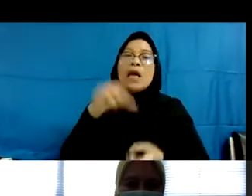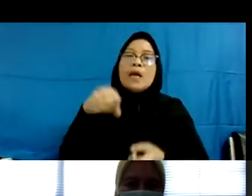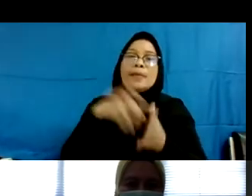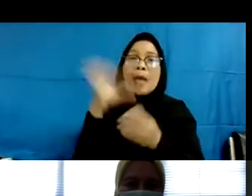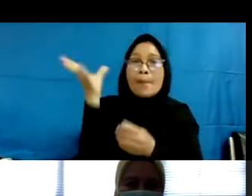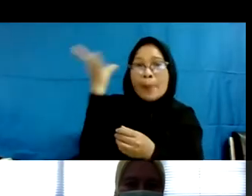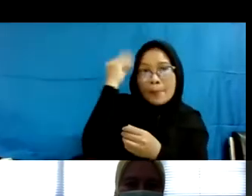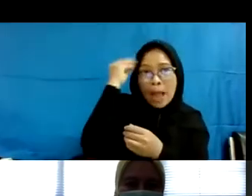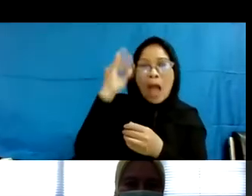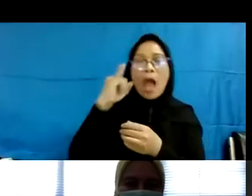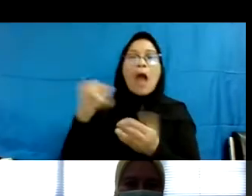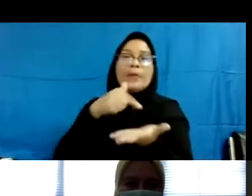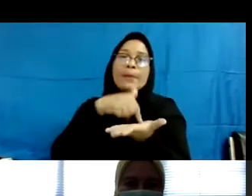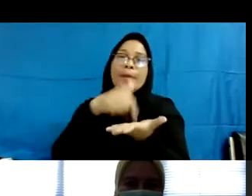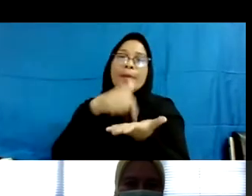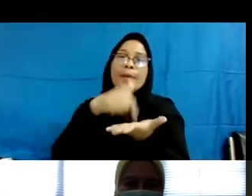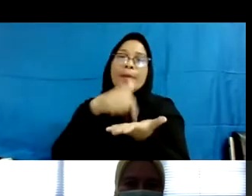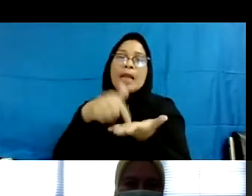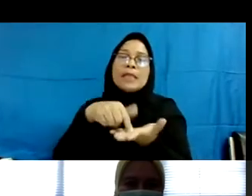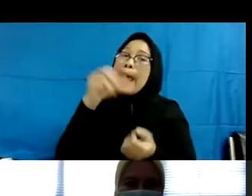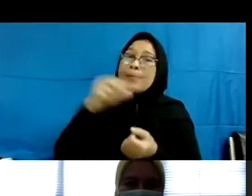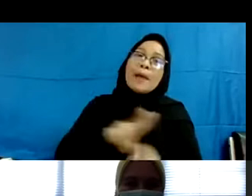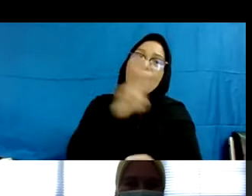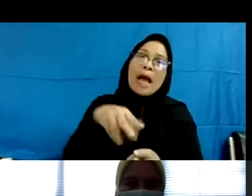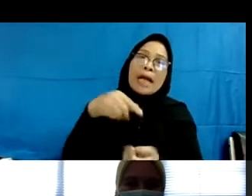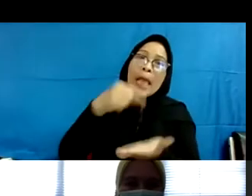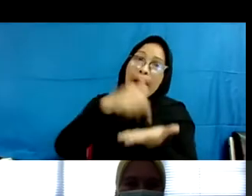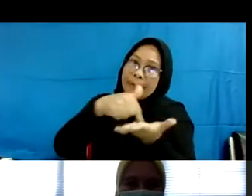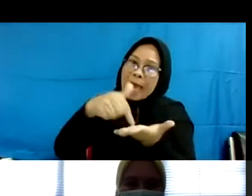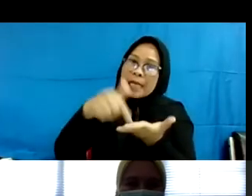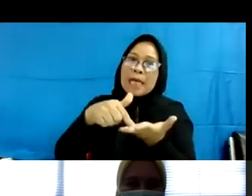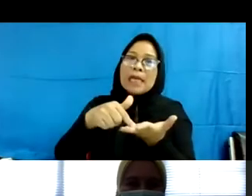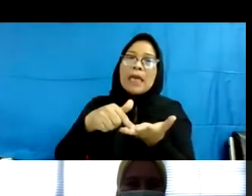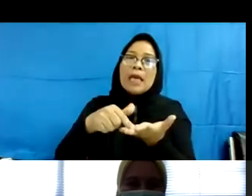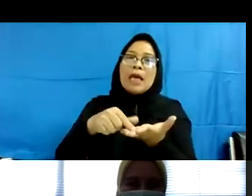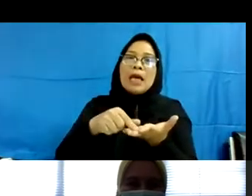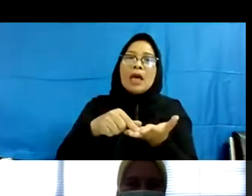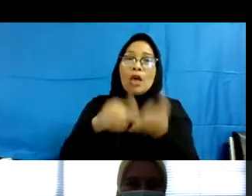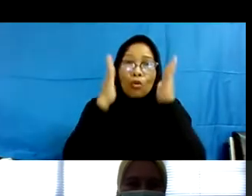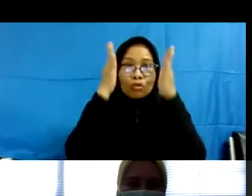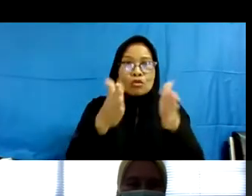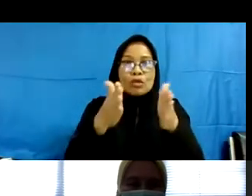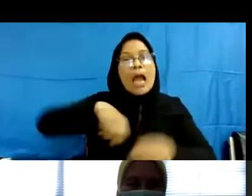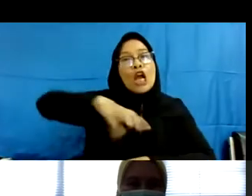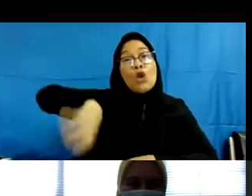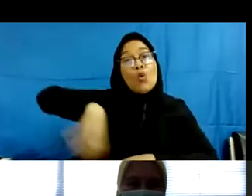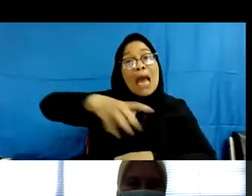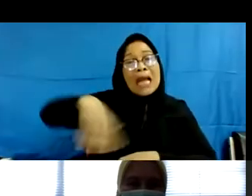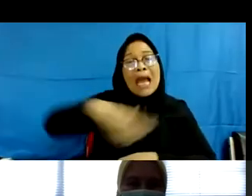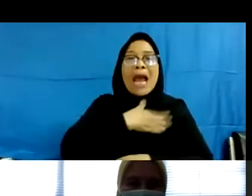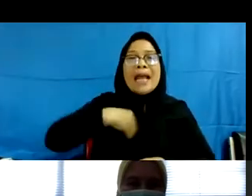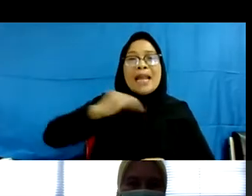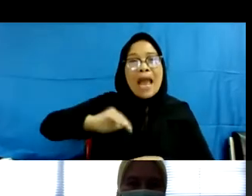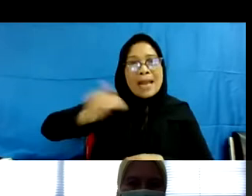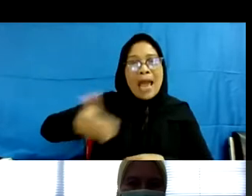bisa menggunakan Braille itu untuk terutama bagi para keluarga atau anak-anak penyandang disabilitas